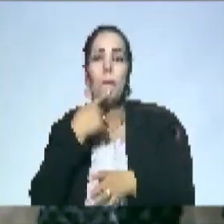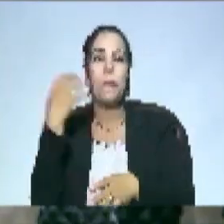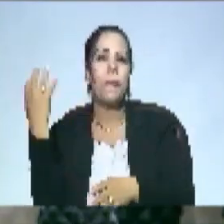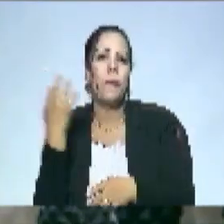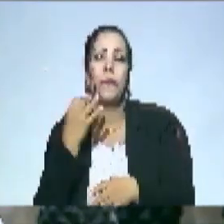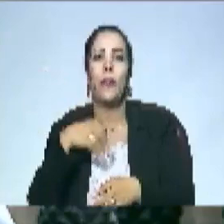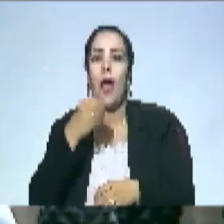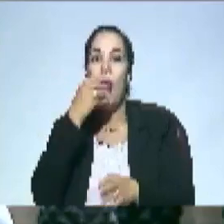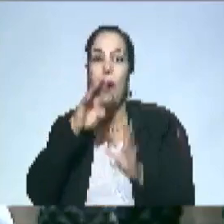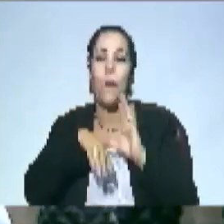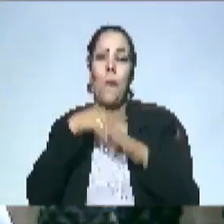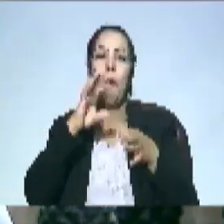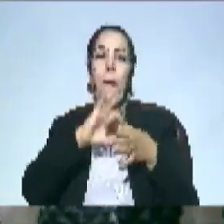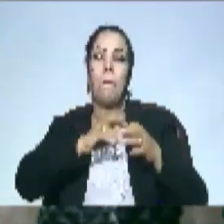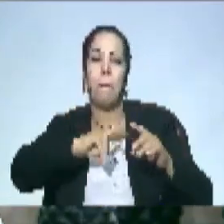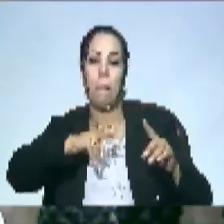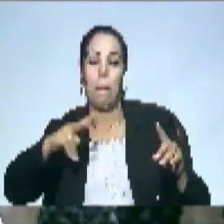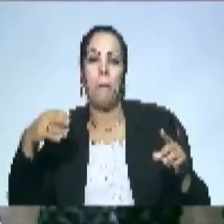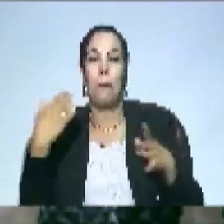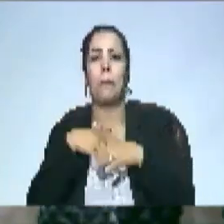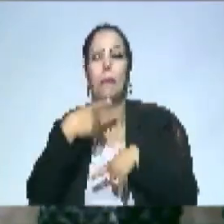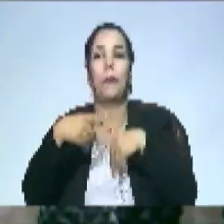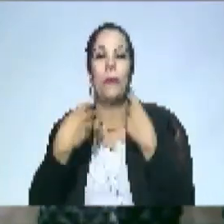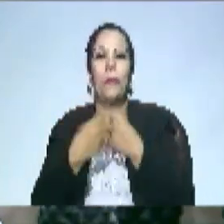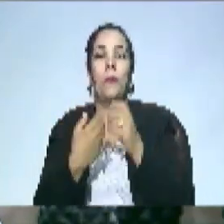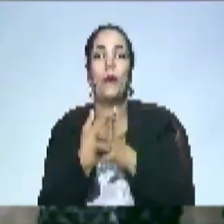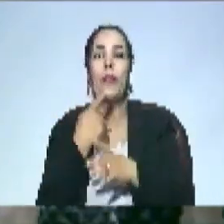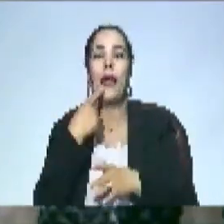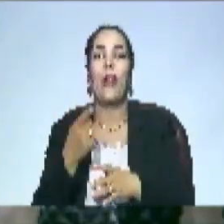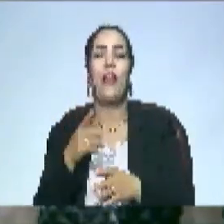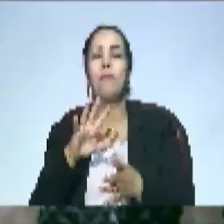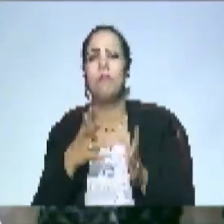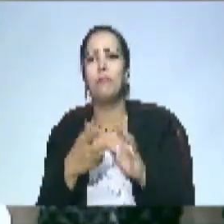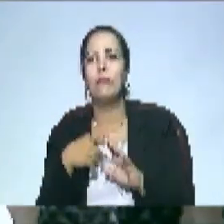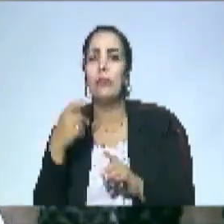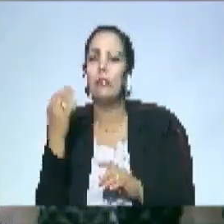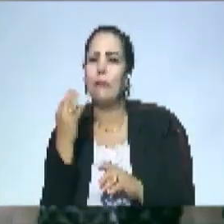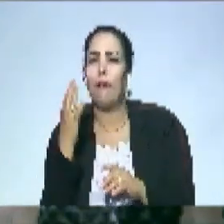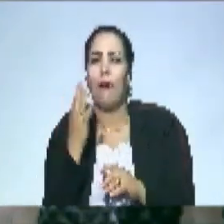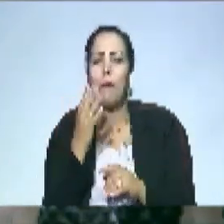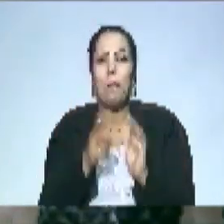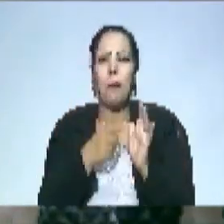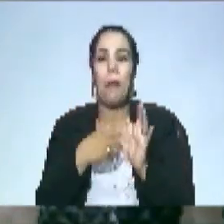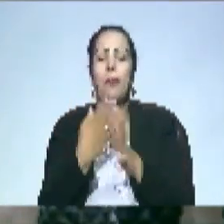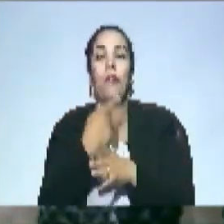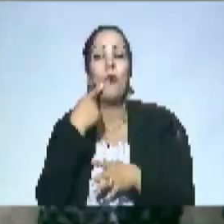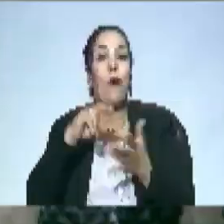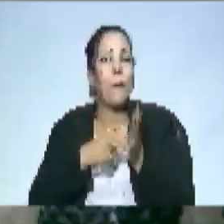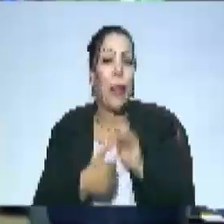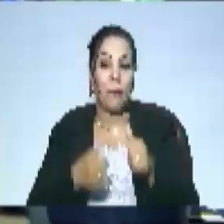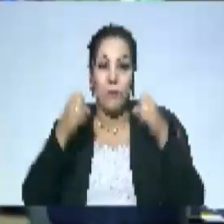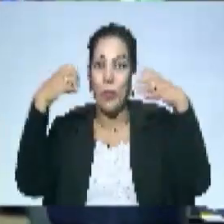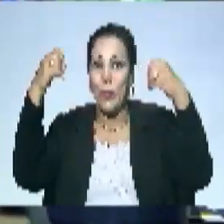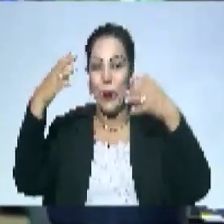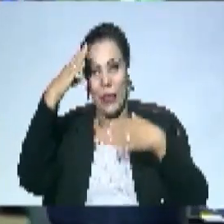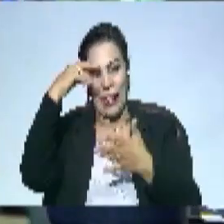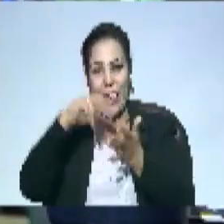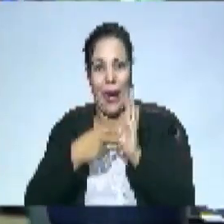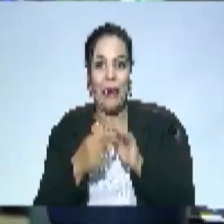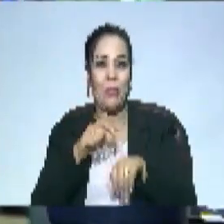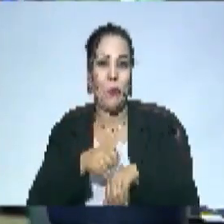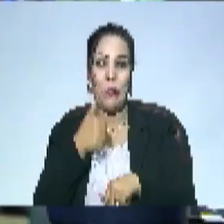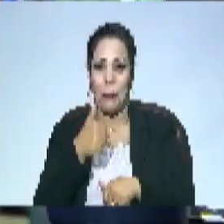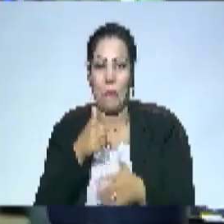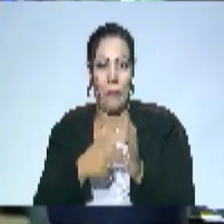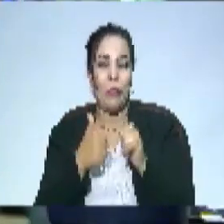الأكلات، وسلسلة حلقات كده ماشيين علينا ليها حوالي 3-4 حلقات. إيه الأخبار يا شيف منور؟ الحمد لله. ازيك يا دكتور؟ عامل إيه؟